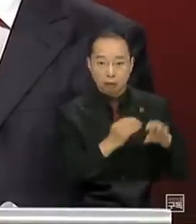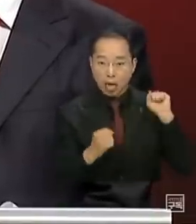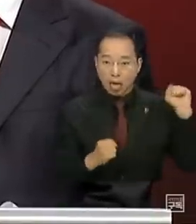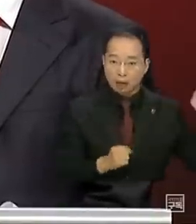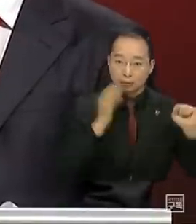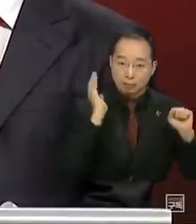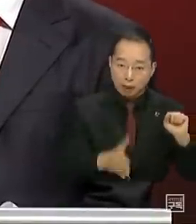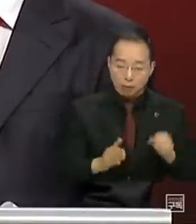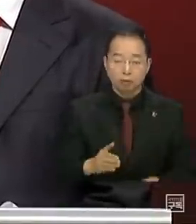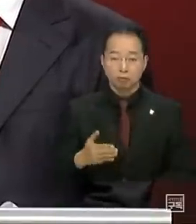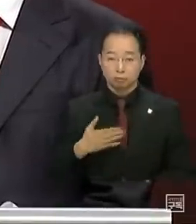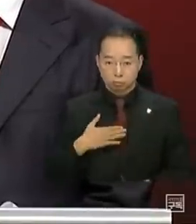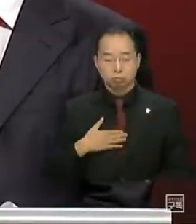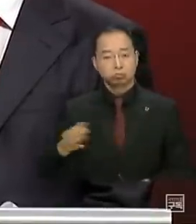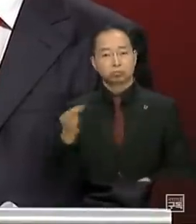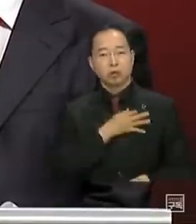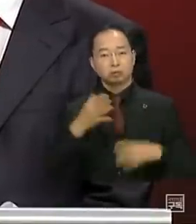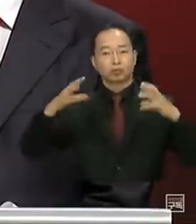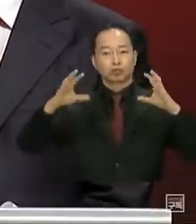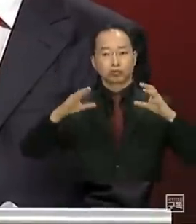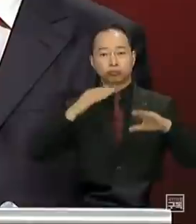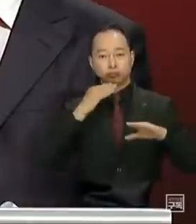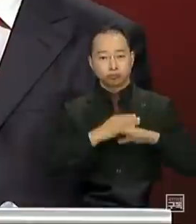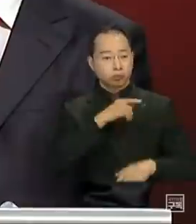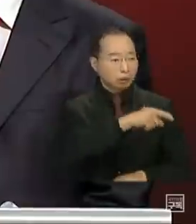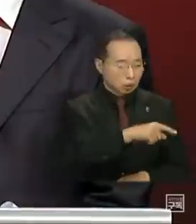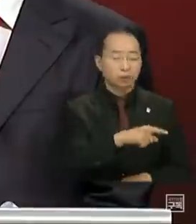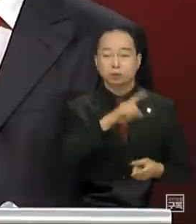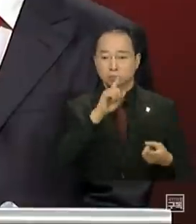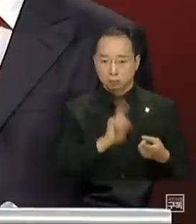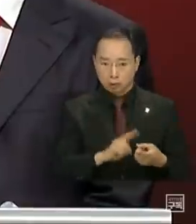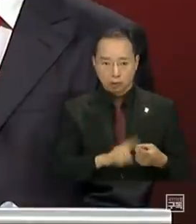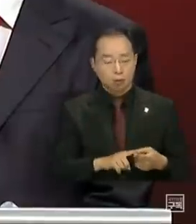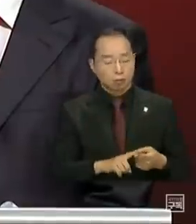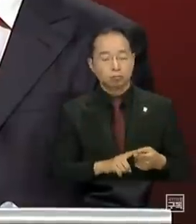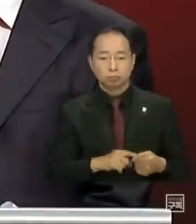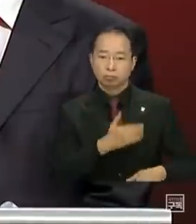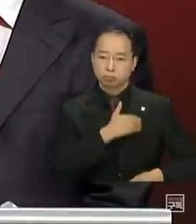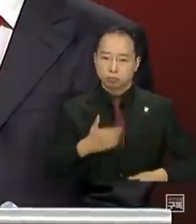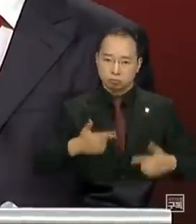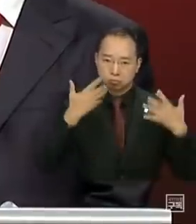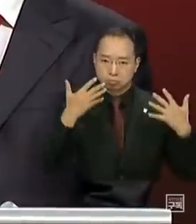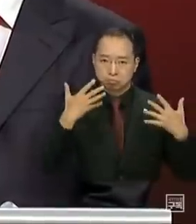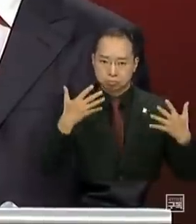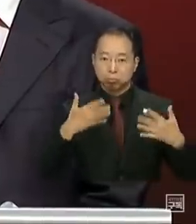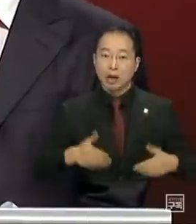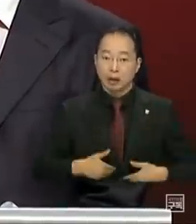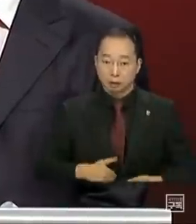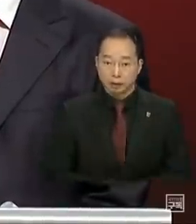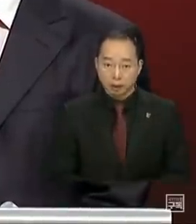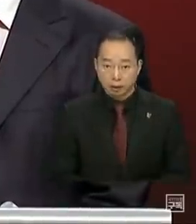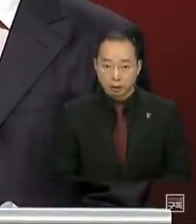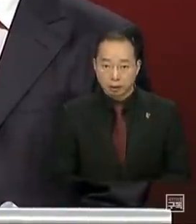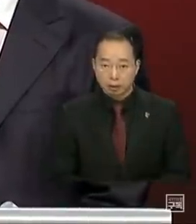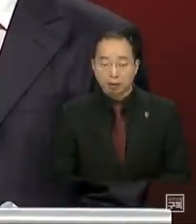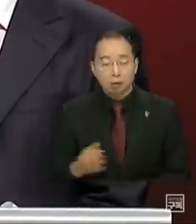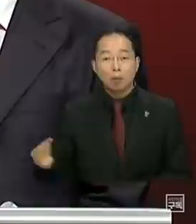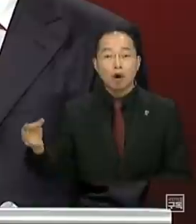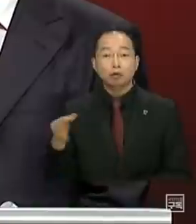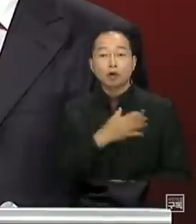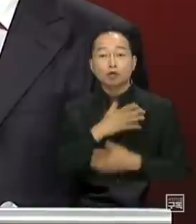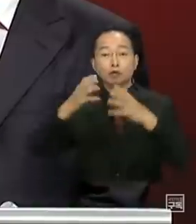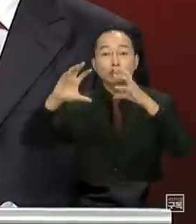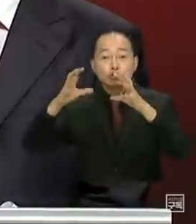아니라 우리는 당당한 선진국으로서 북에 대해서 당당한 그런 대북 정책을 펴야 된다. 뭐 그런. 예. 결국 그러면은